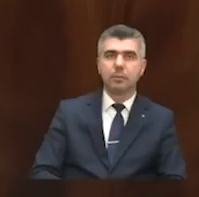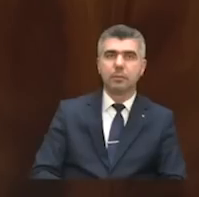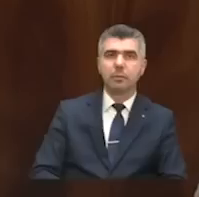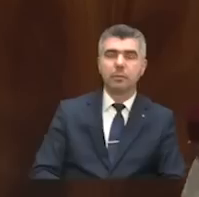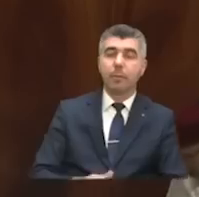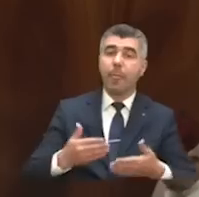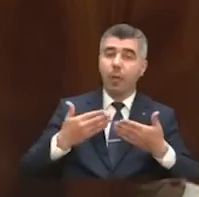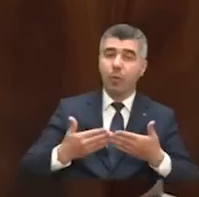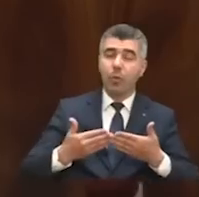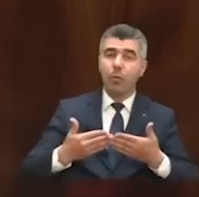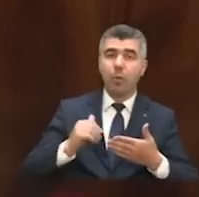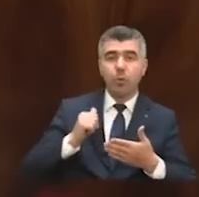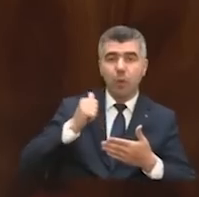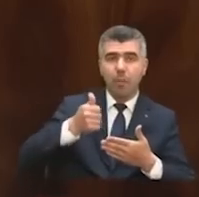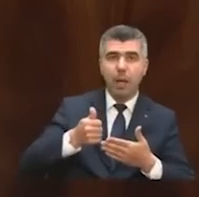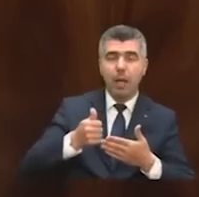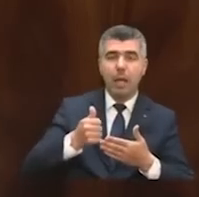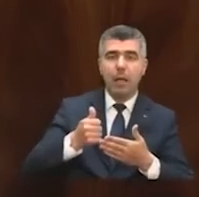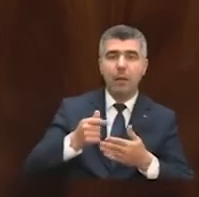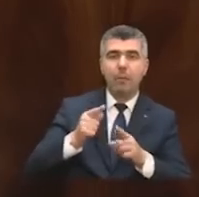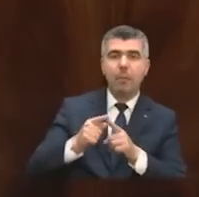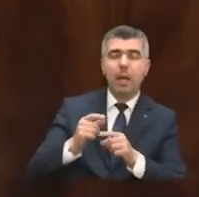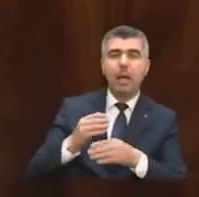بعد اليوم وغدا احسن من 10 سنين اللي فات.